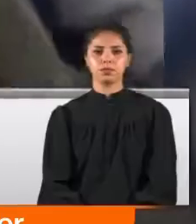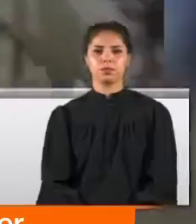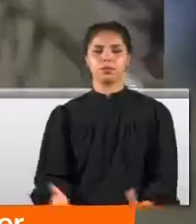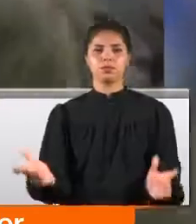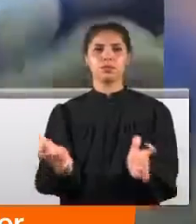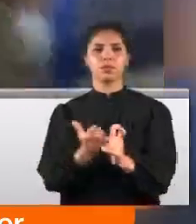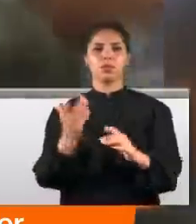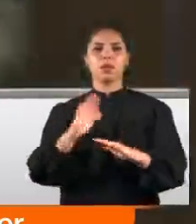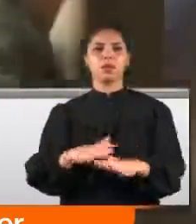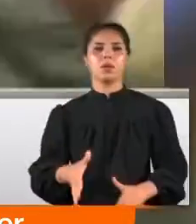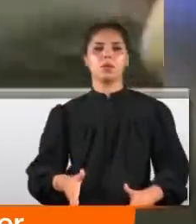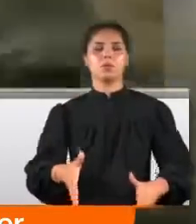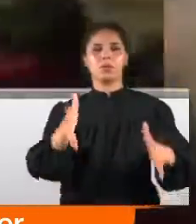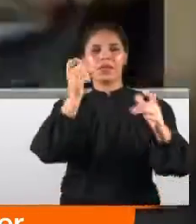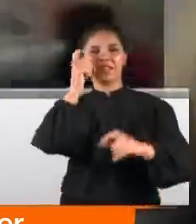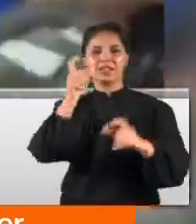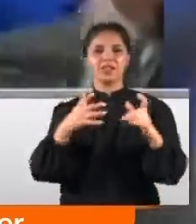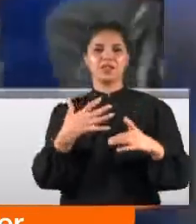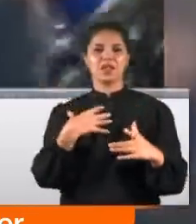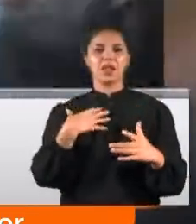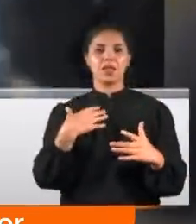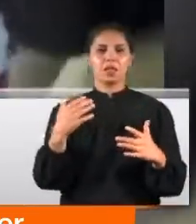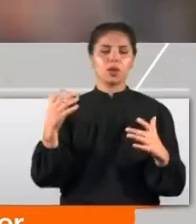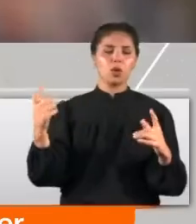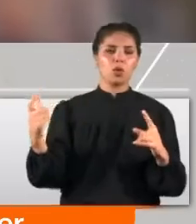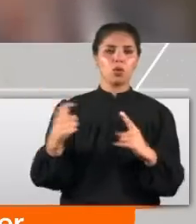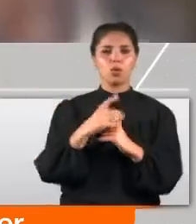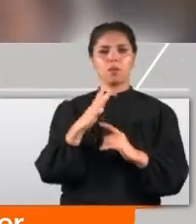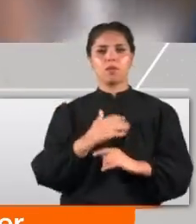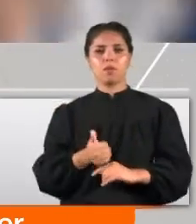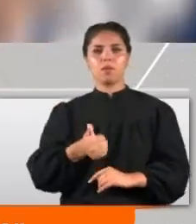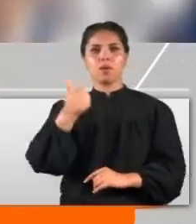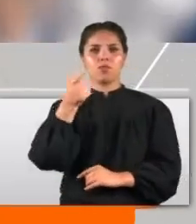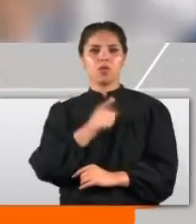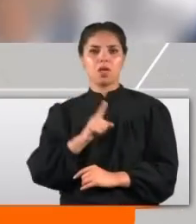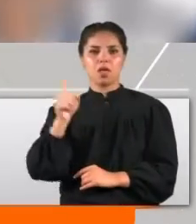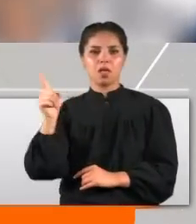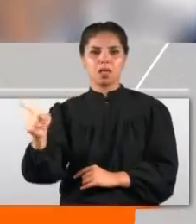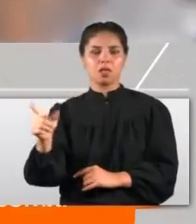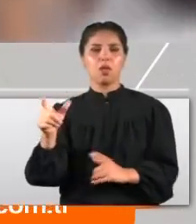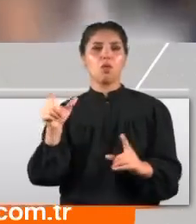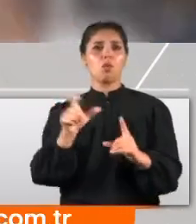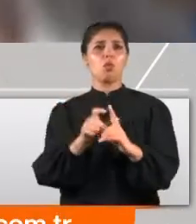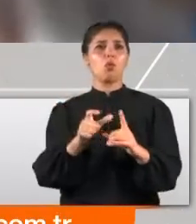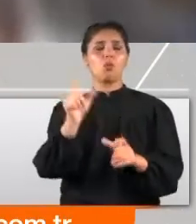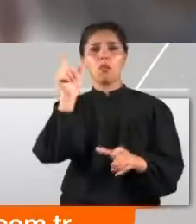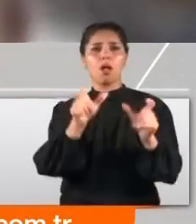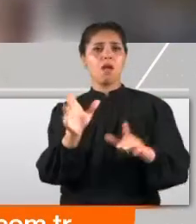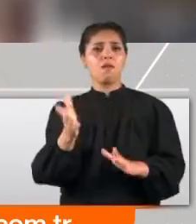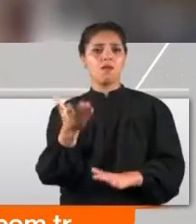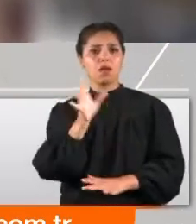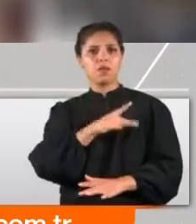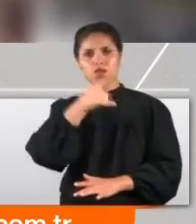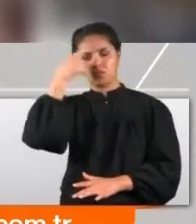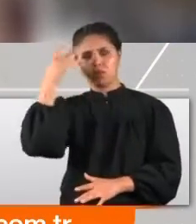Toplantının yapıldığı binadakiler siper almayı başardı ama başkan adayı Via Vicenzio koruma ordusuna rağmen onlar kadar